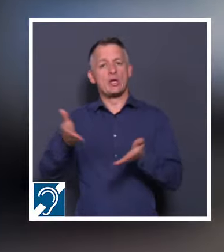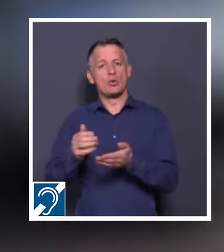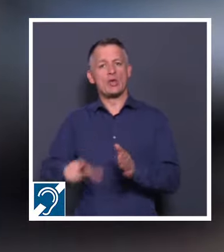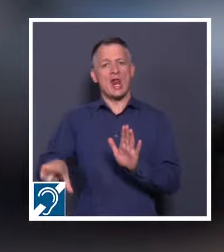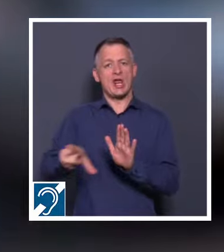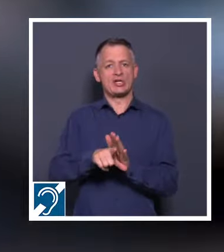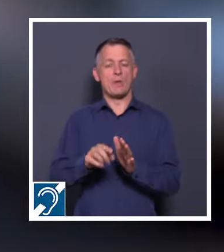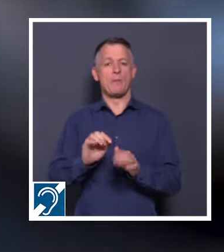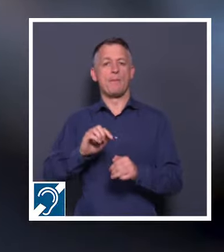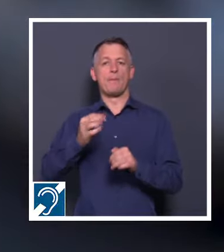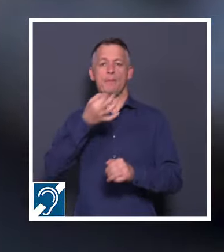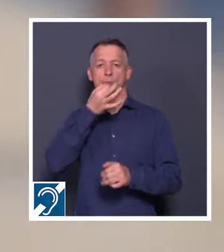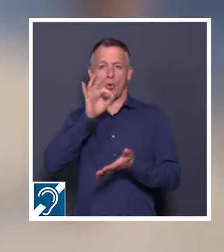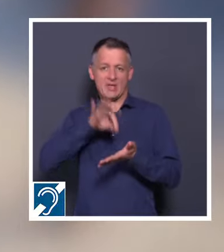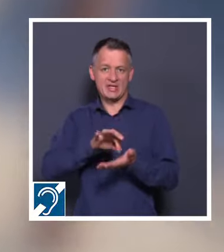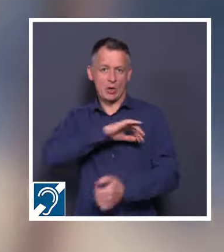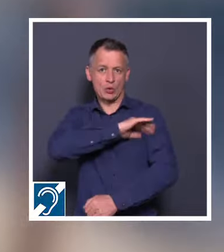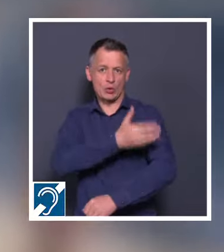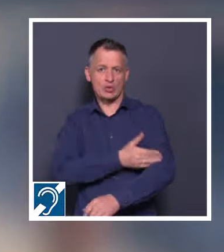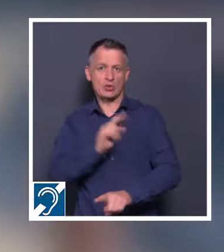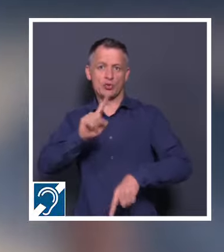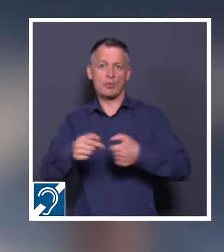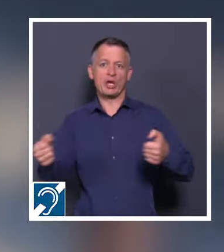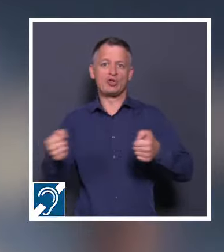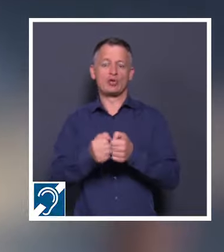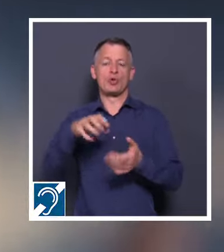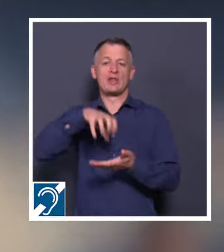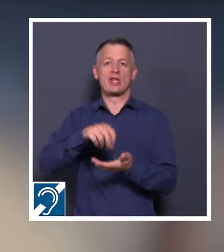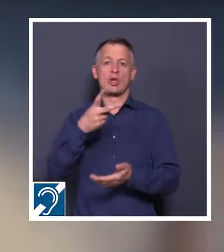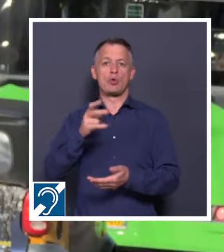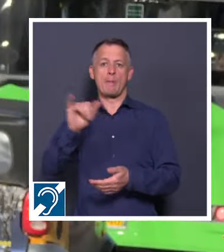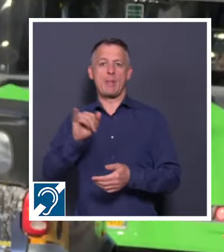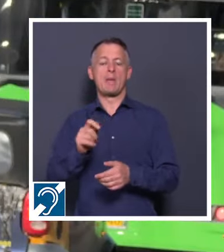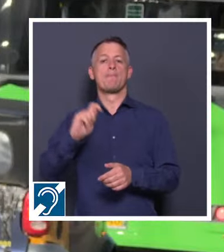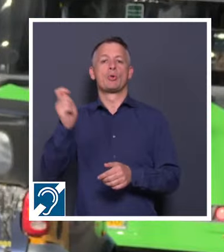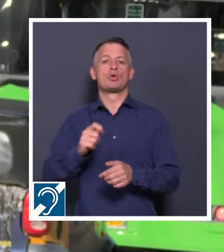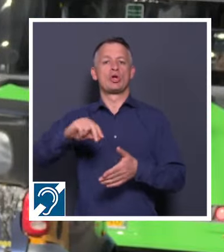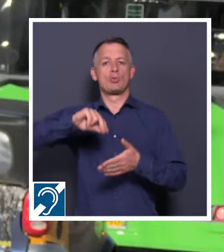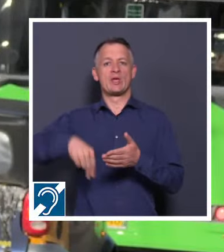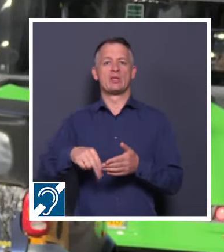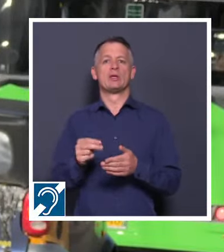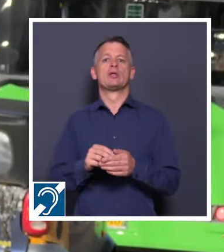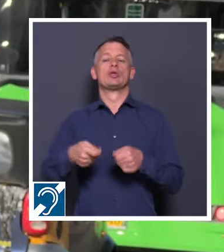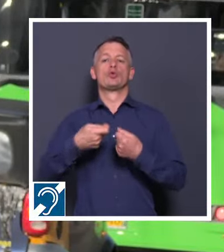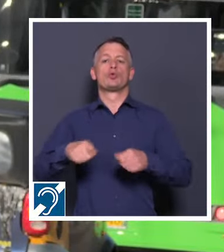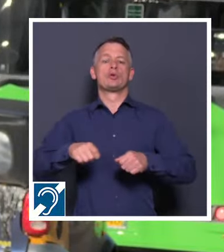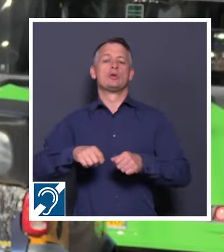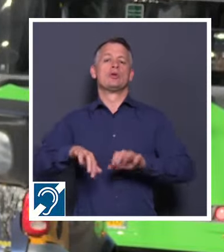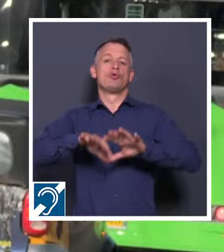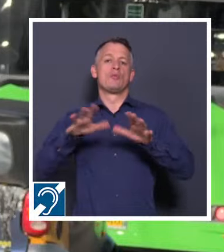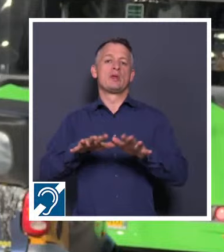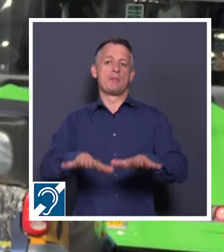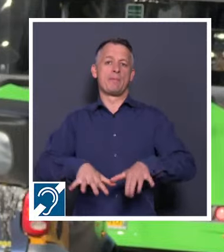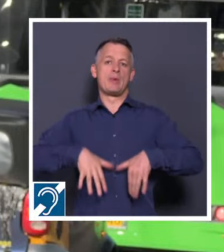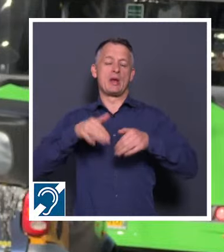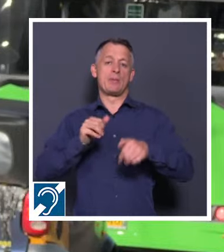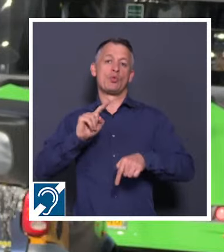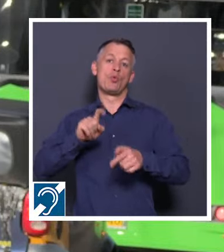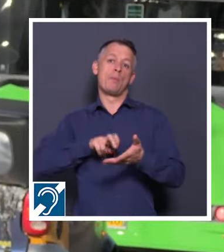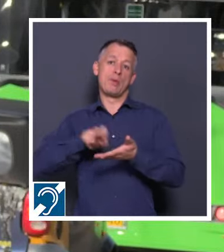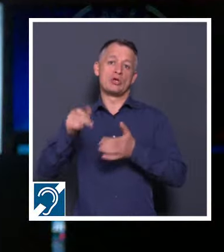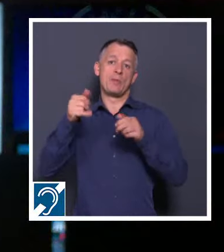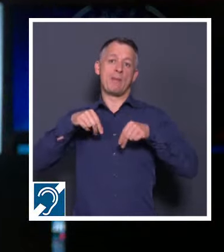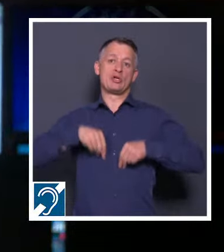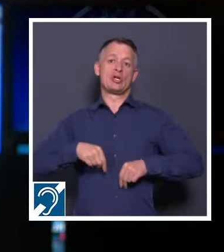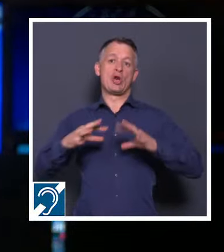după accidentul de astăvară din stațiunea 2 Mai. Proiectul a fost adoptat în unanimitate de parlamentari și urmează să meargă la președintele Klaus Iohannis pentru